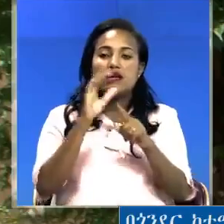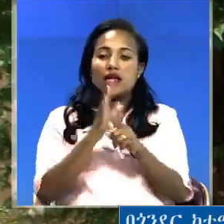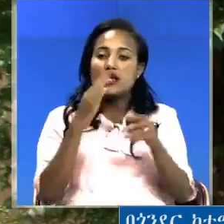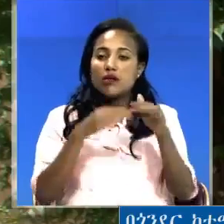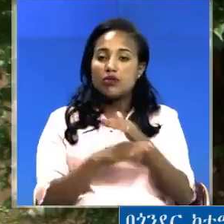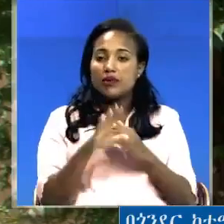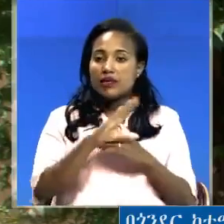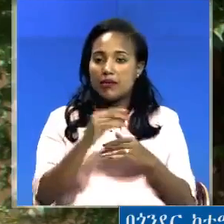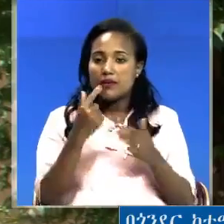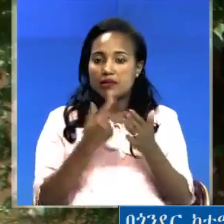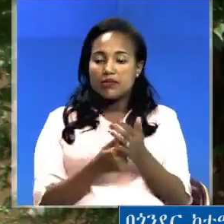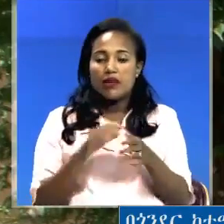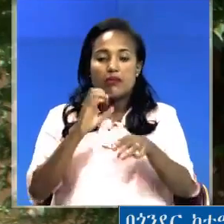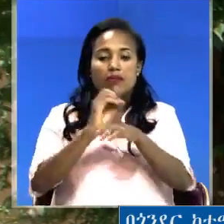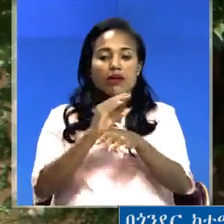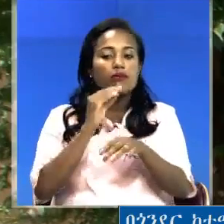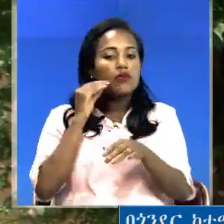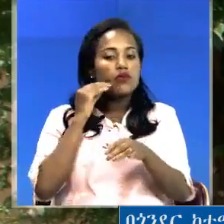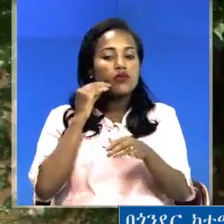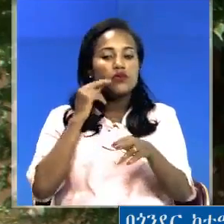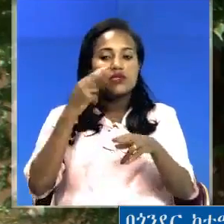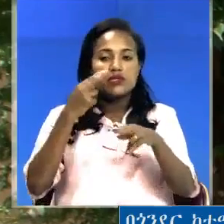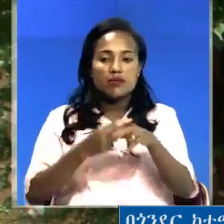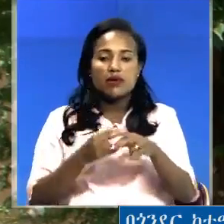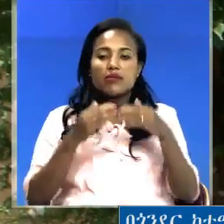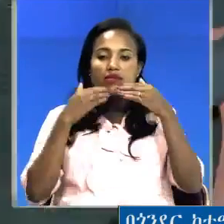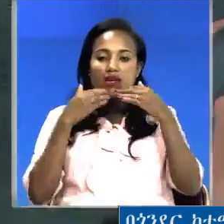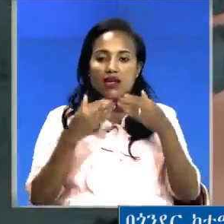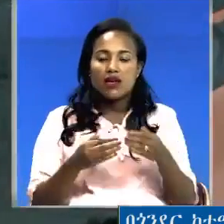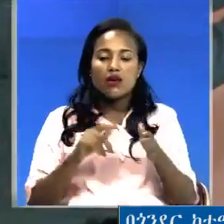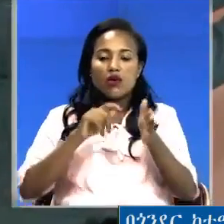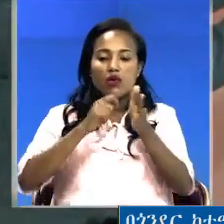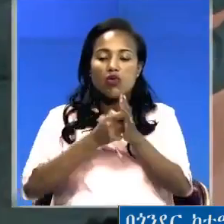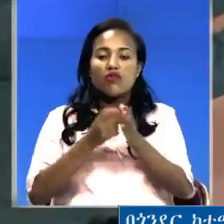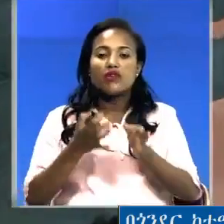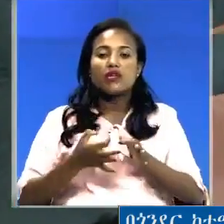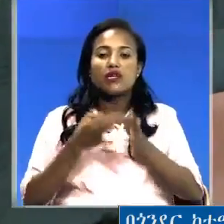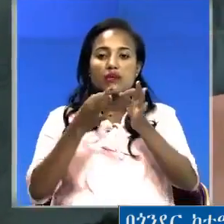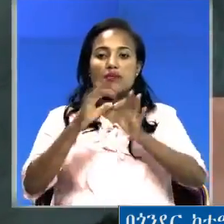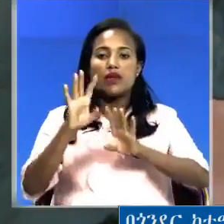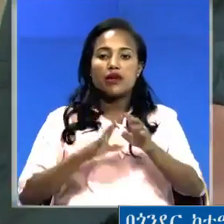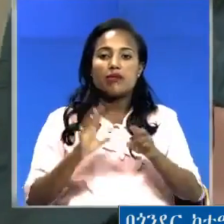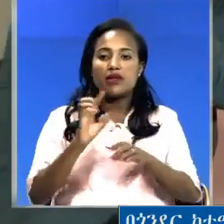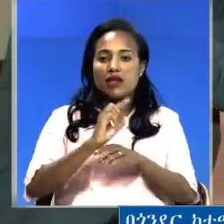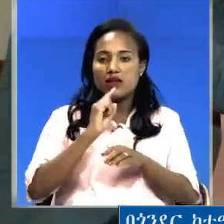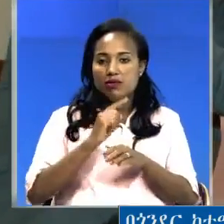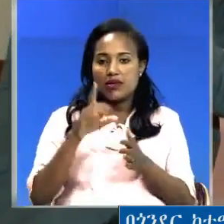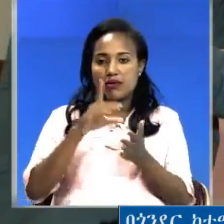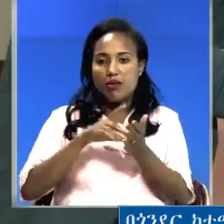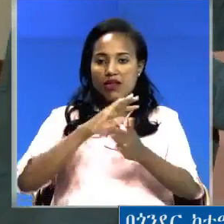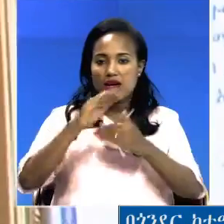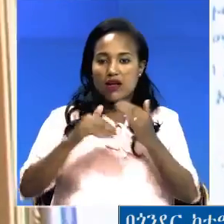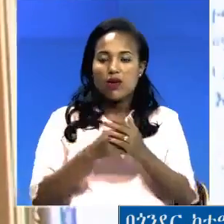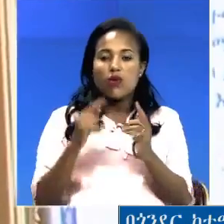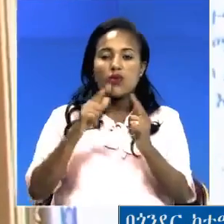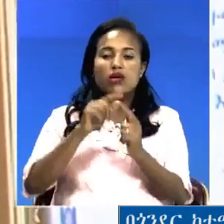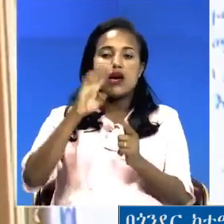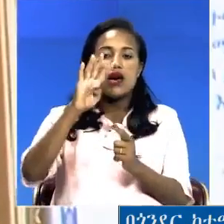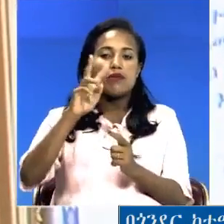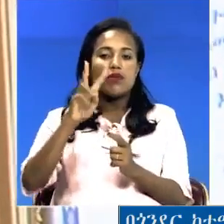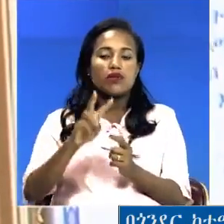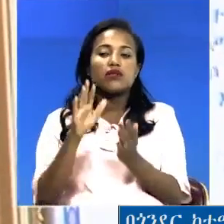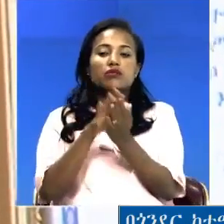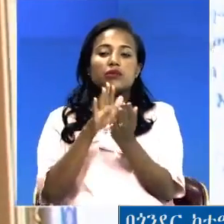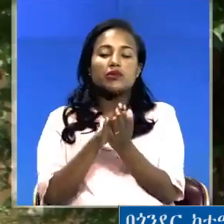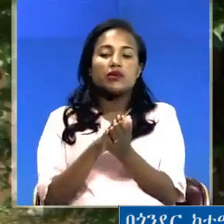በዚህም በምክር ቤቱ ስም ከምስጋና ጋር ቁልፍ ርክክብ የምናደርግበት እለት ነው። በከተማው በአጠቃላይ ወደ 42 ትምህርት ቤቶች ከደረጃ